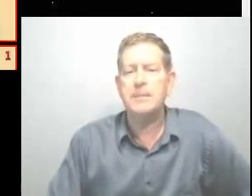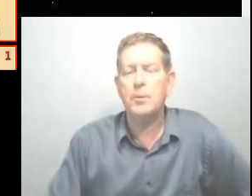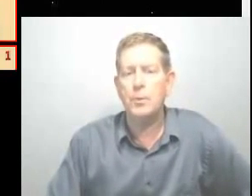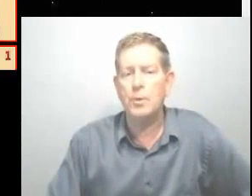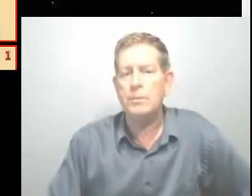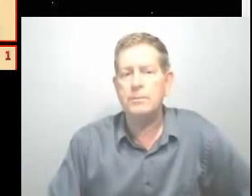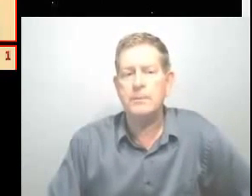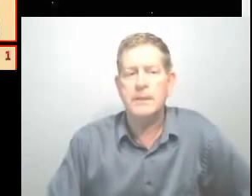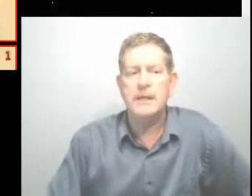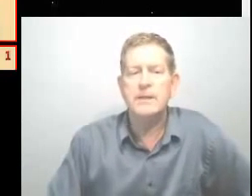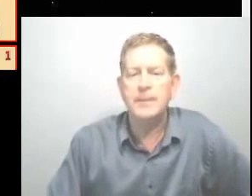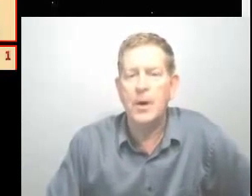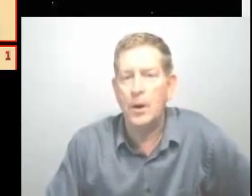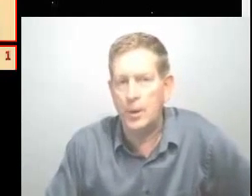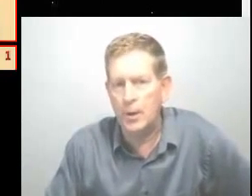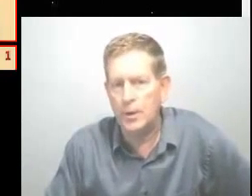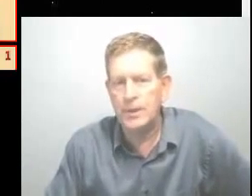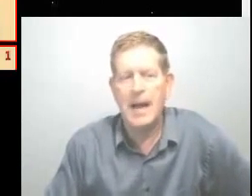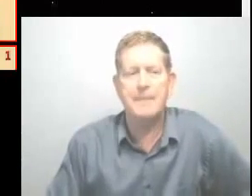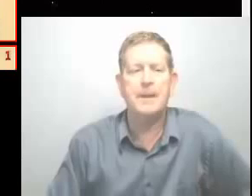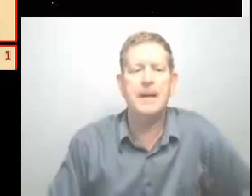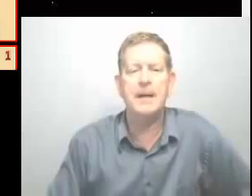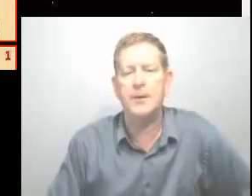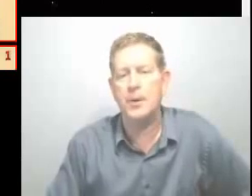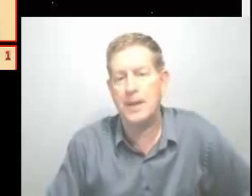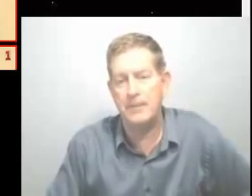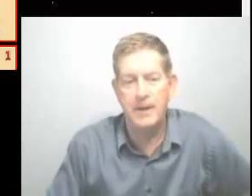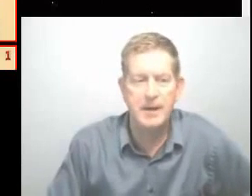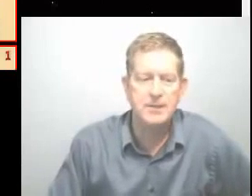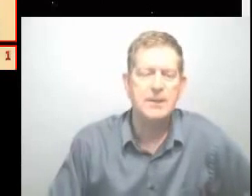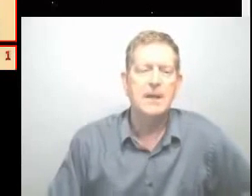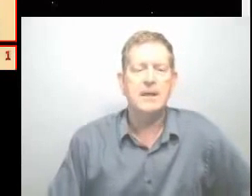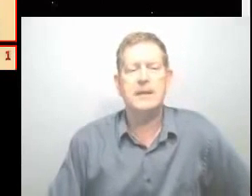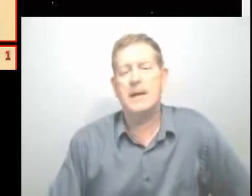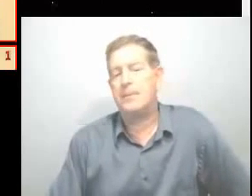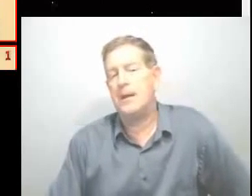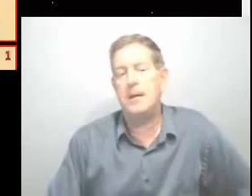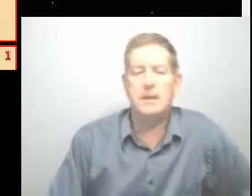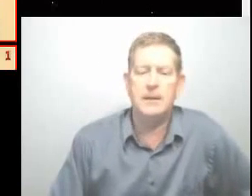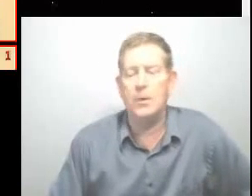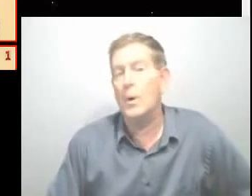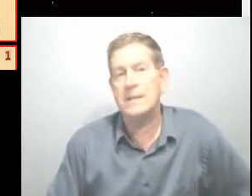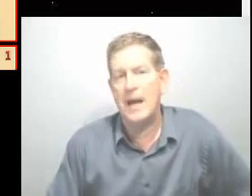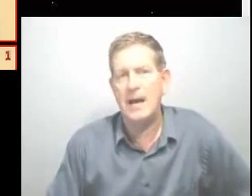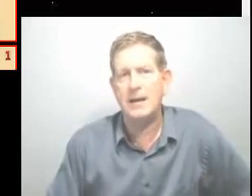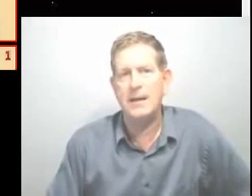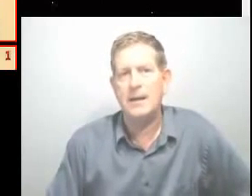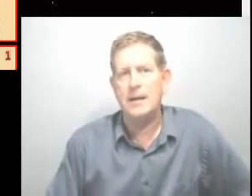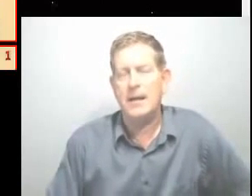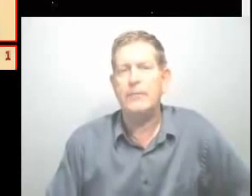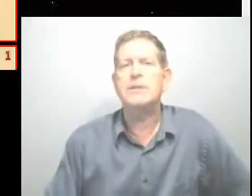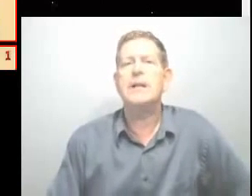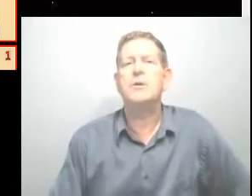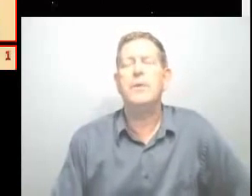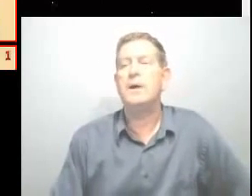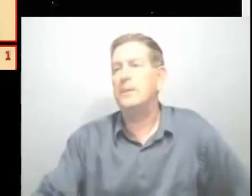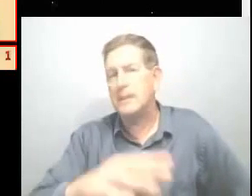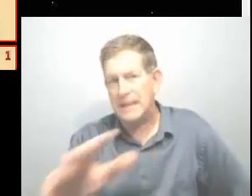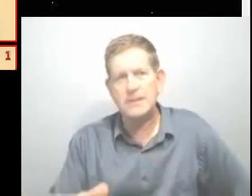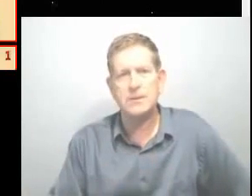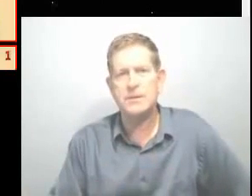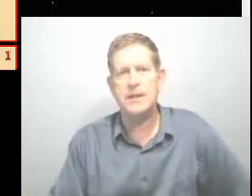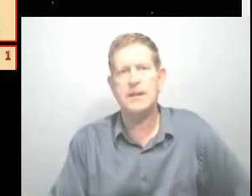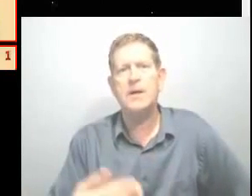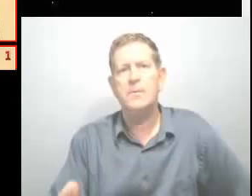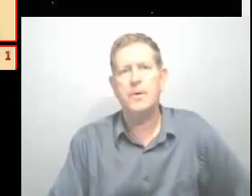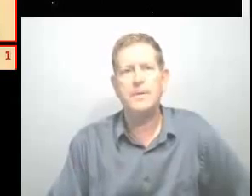l'un de ces pronoms, initialement en ordre, après en ordre inverse, et après au hasard, et vous allez devoir, comme